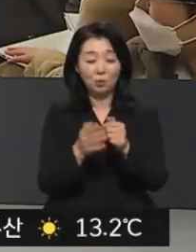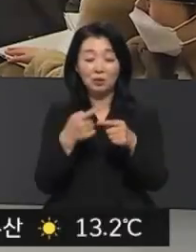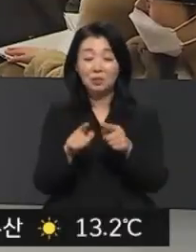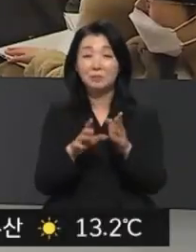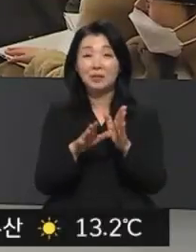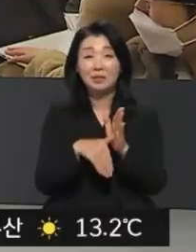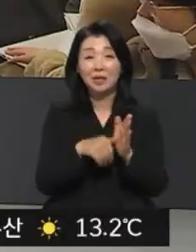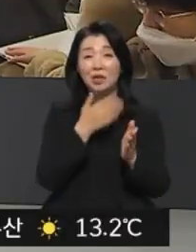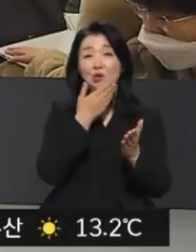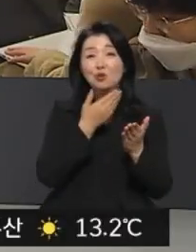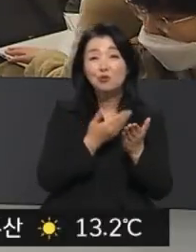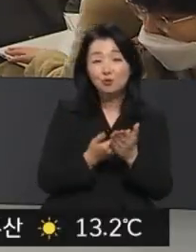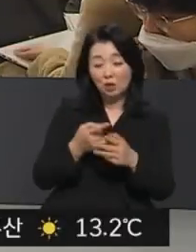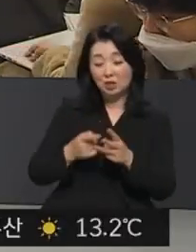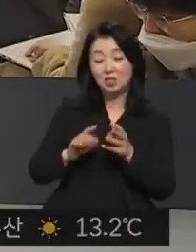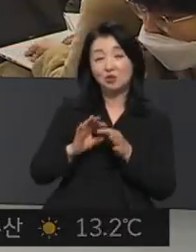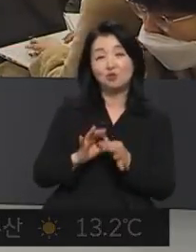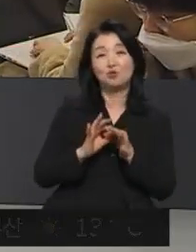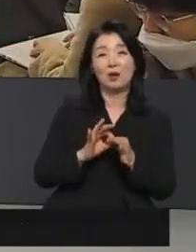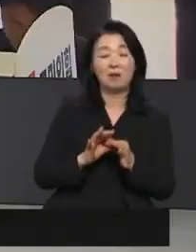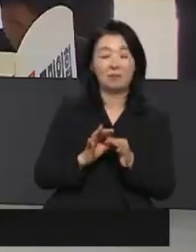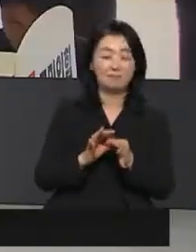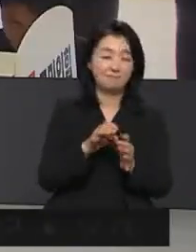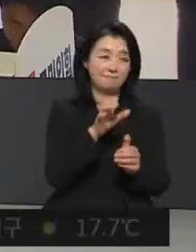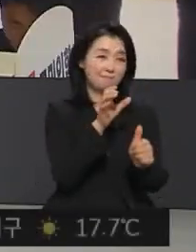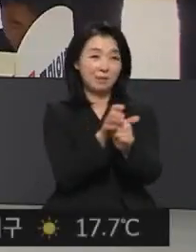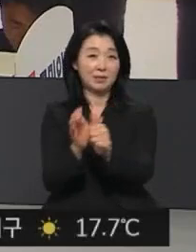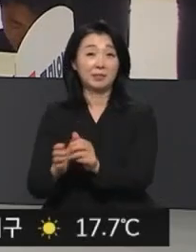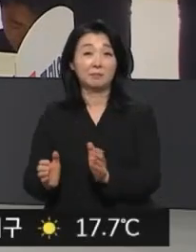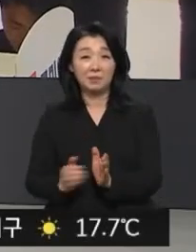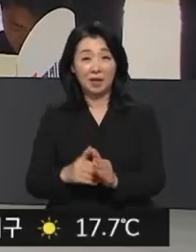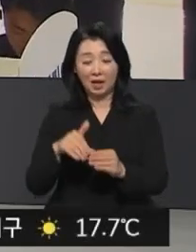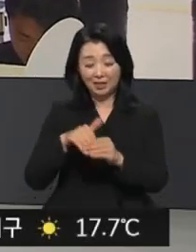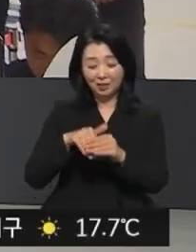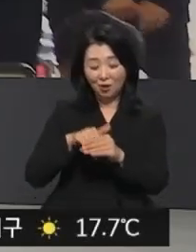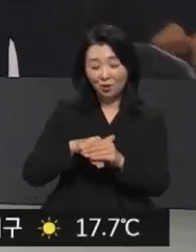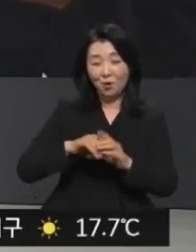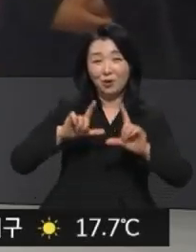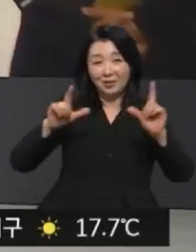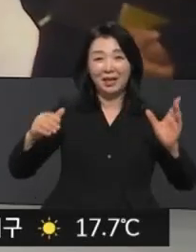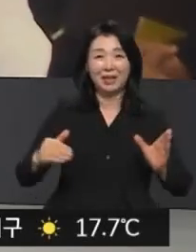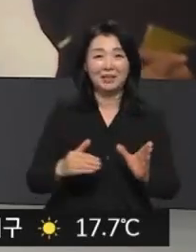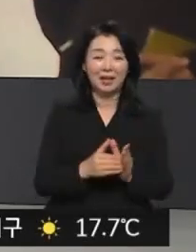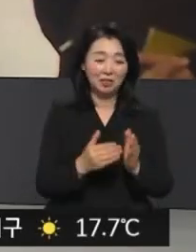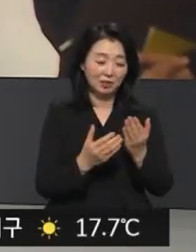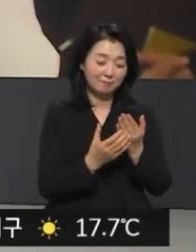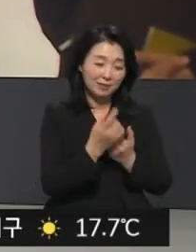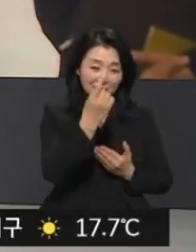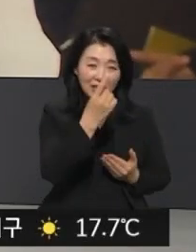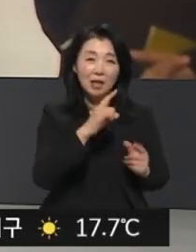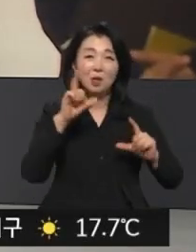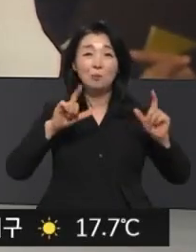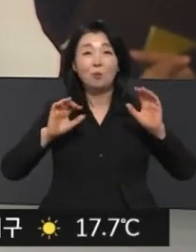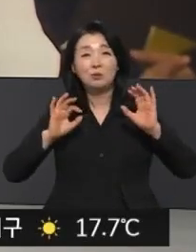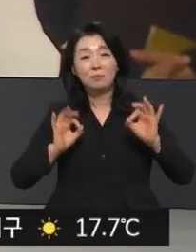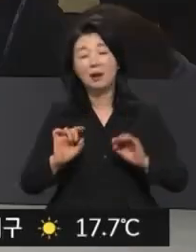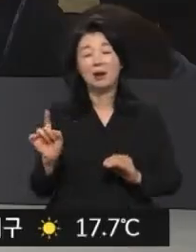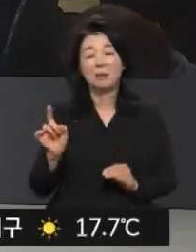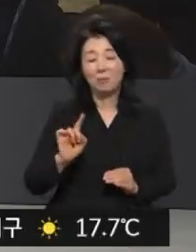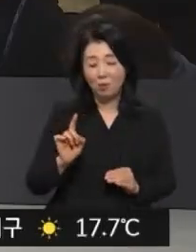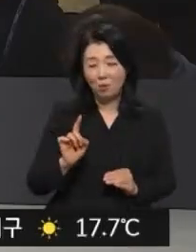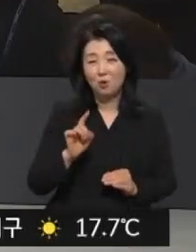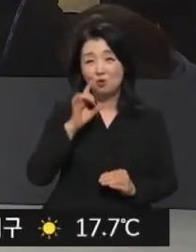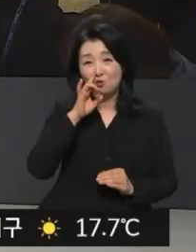주요 길목에는 친윤을 배치해뒀는데요. 선거가 치러지는 그날까지 계속 일체된 상태일지는 윤 대통령의 지지율